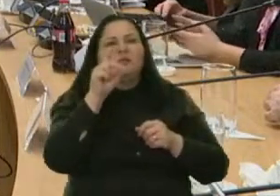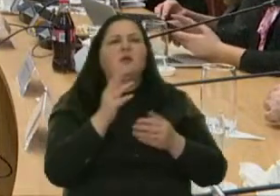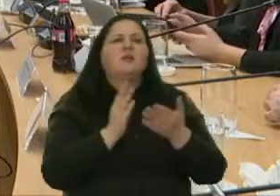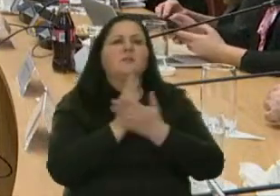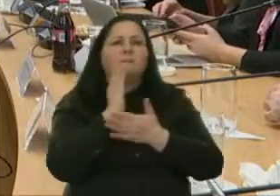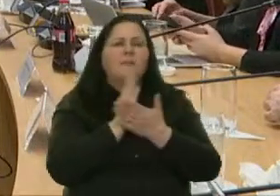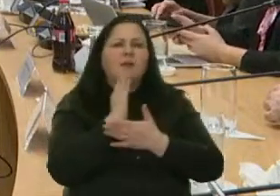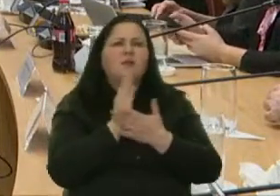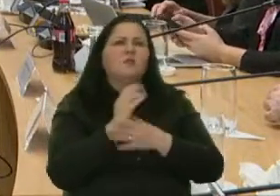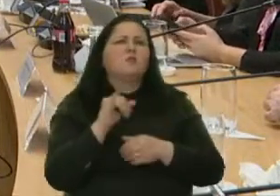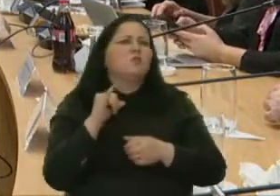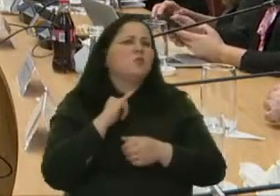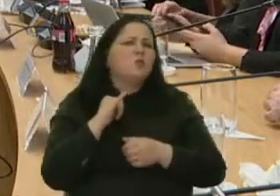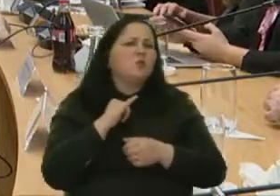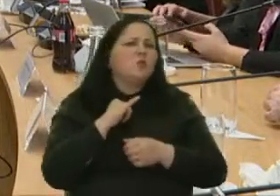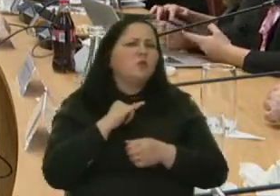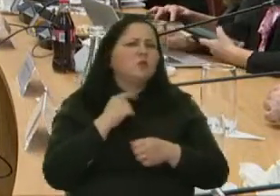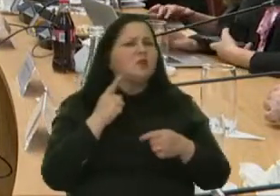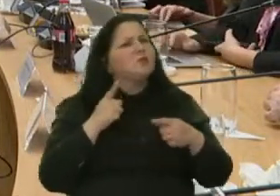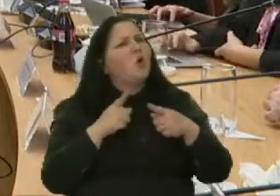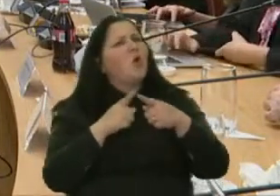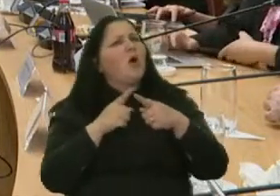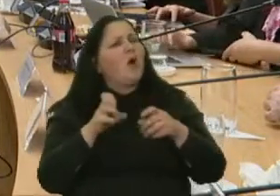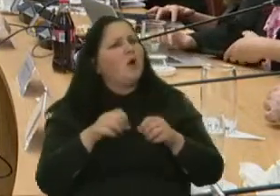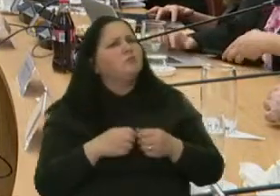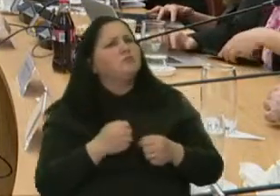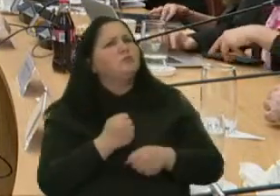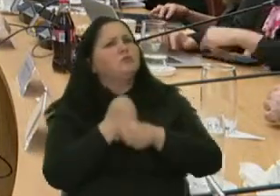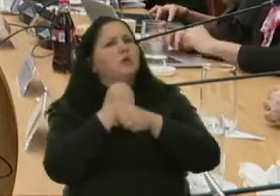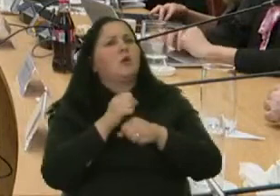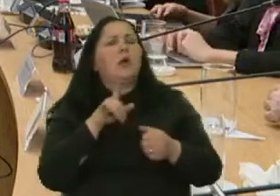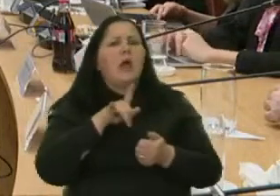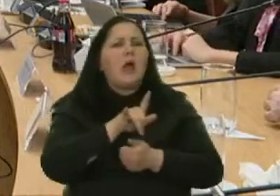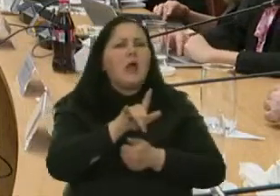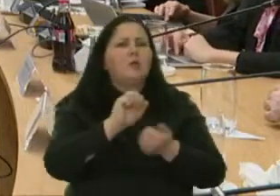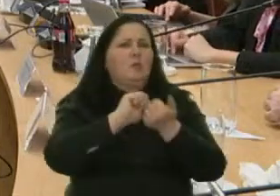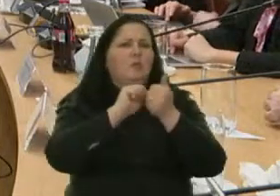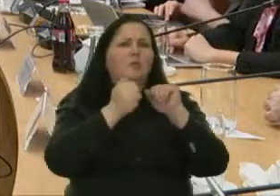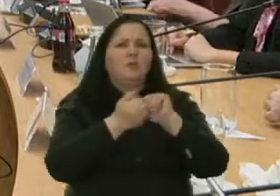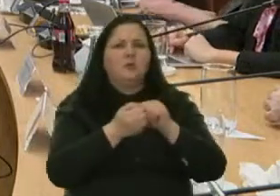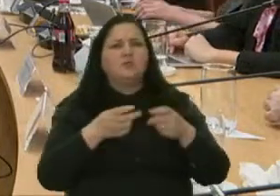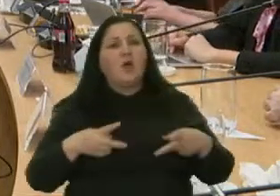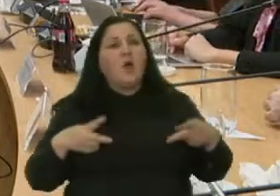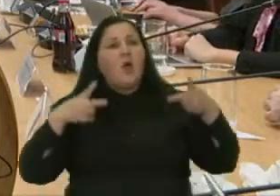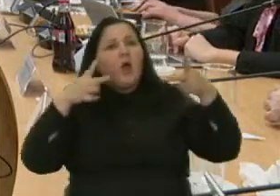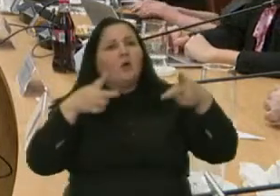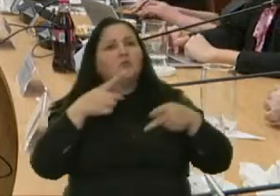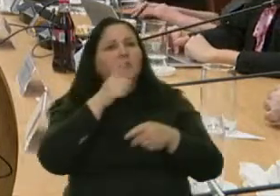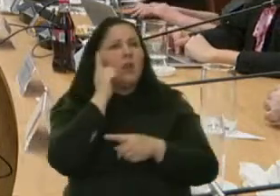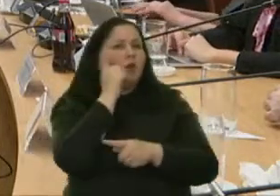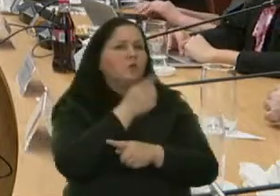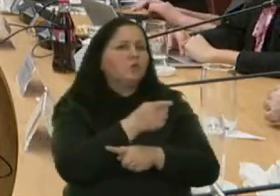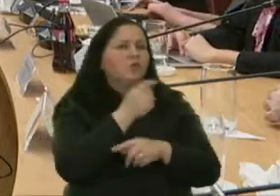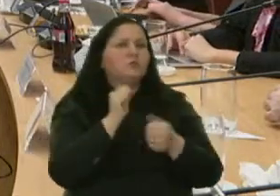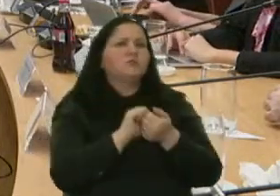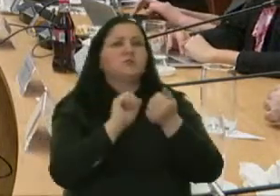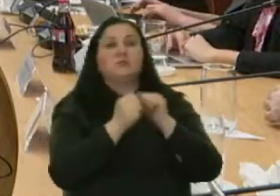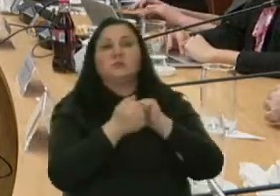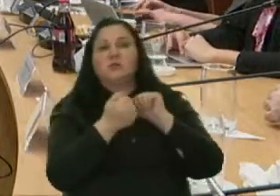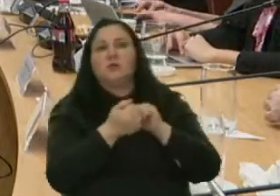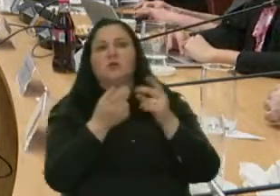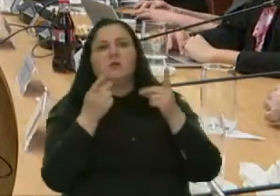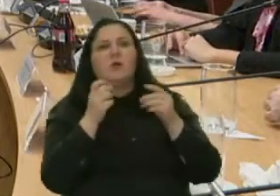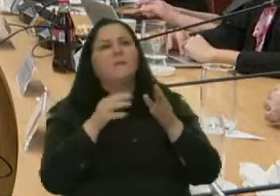dată indiferent de obiectiv a sprijinit că a fost vorba de aeroport că a fost vorba de autostrada de la Turda că a fost vorba